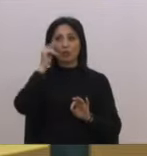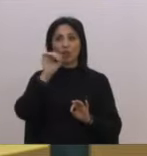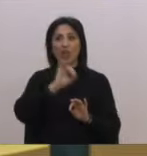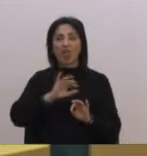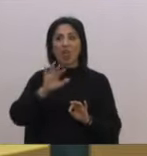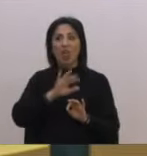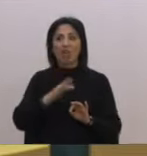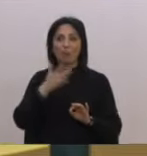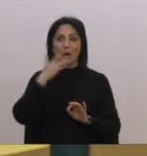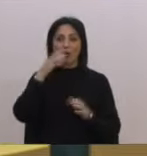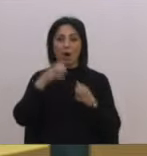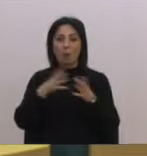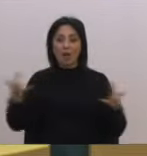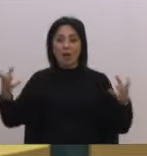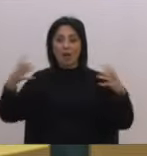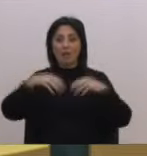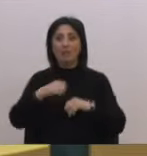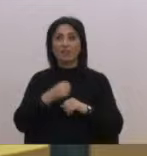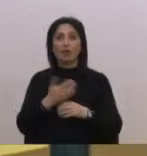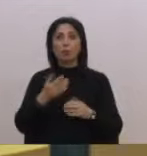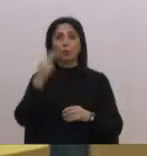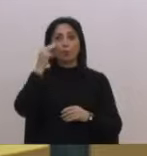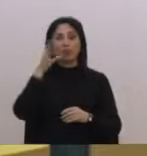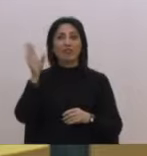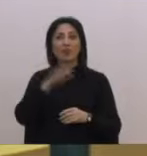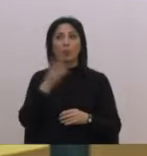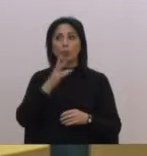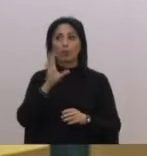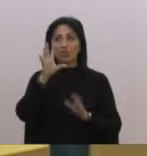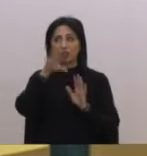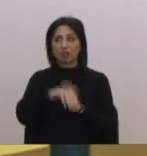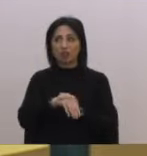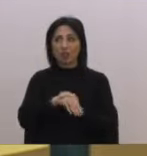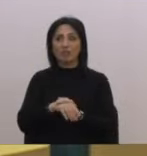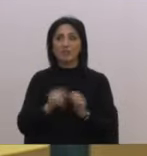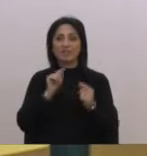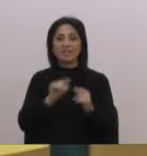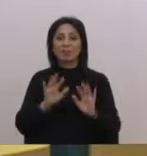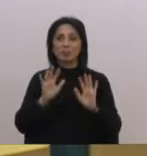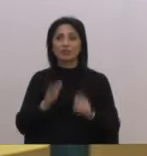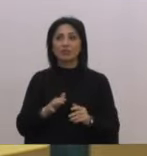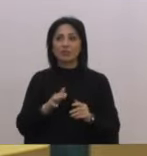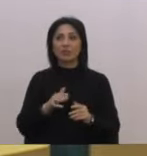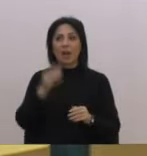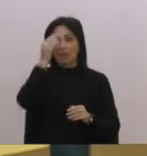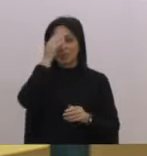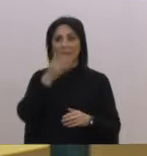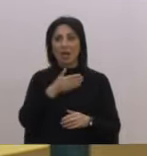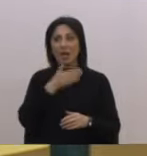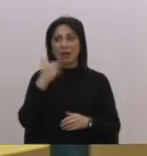evropuli an ameriuli kompaniebi ertad gaaketeben, tu arda chinuri qvela variantshi na ikos chartuli. Tsinamdan shemtkhovashi azri ar aks.